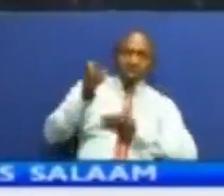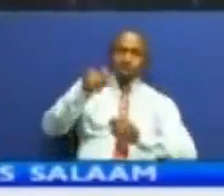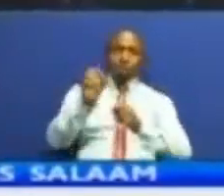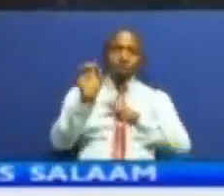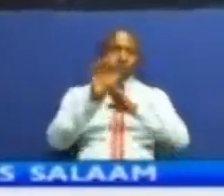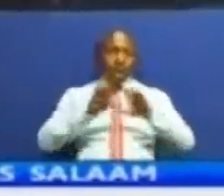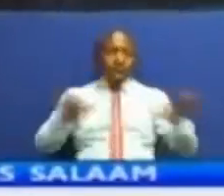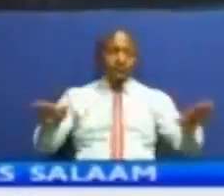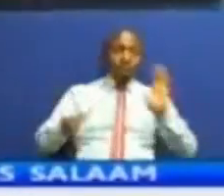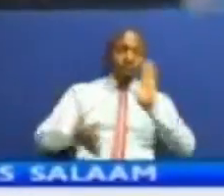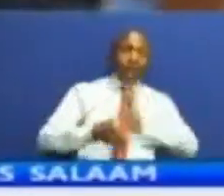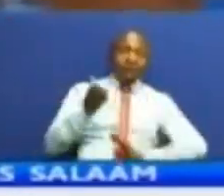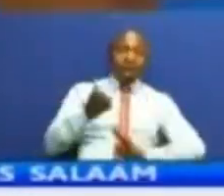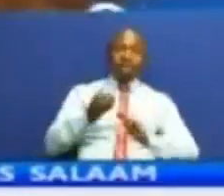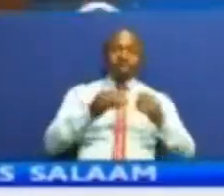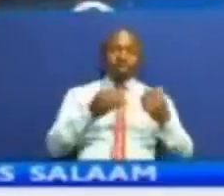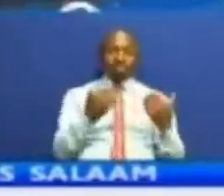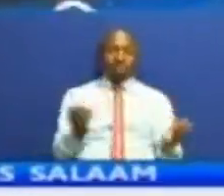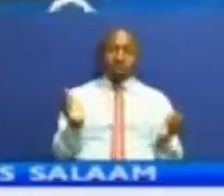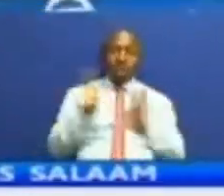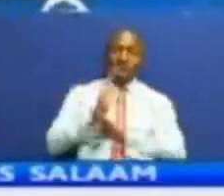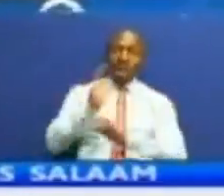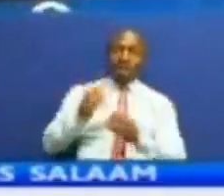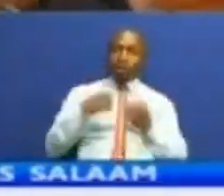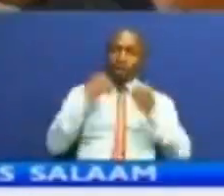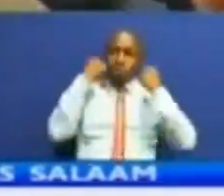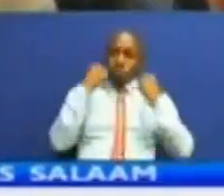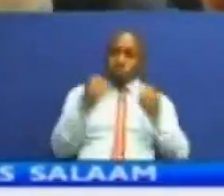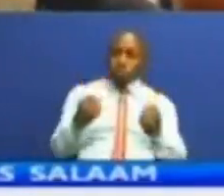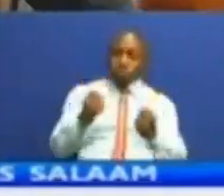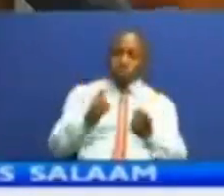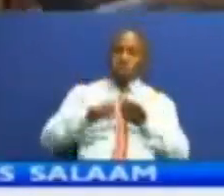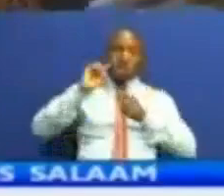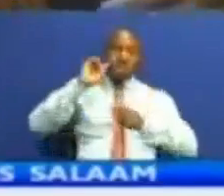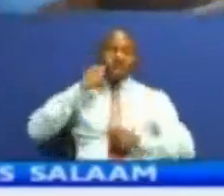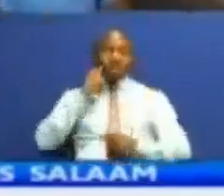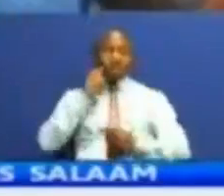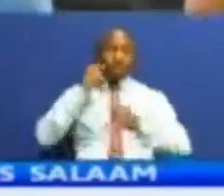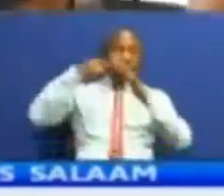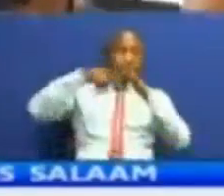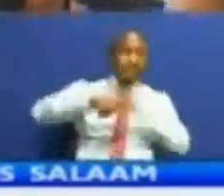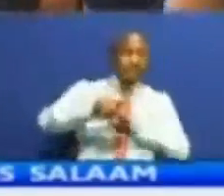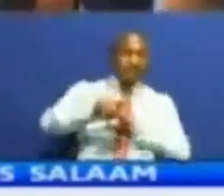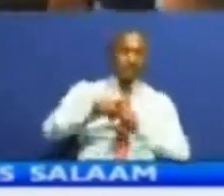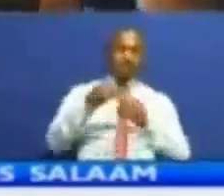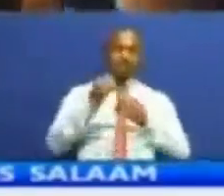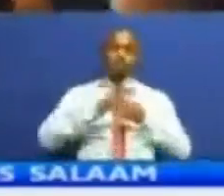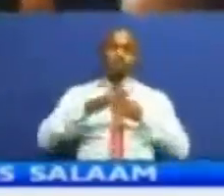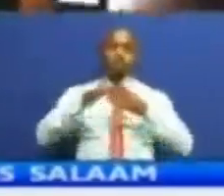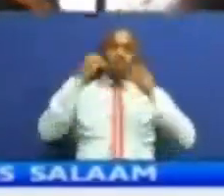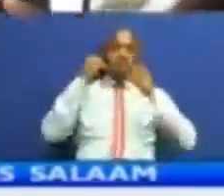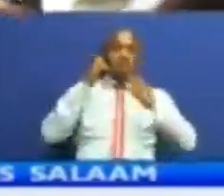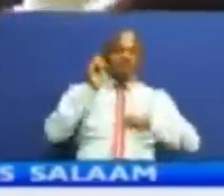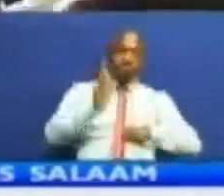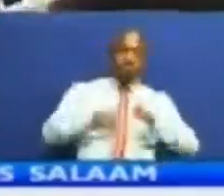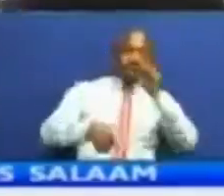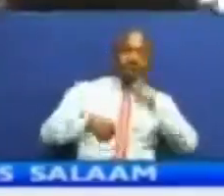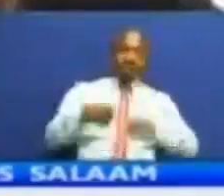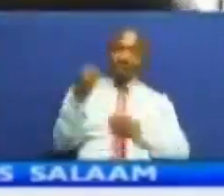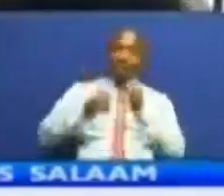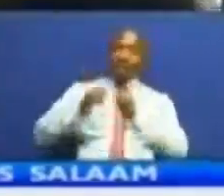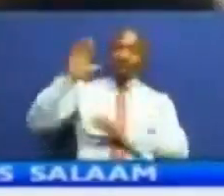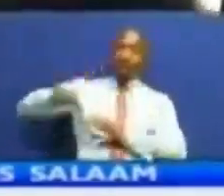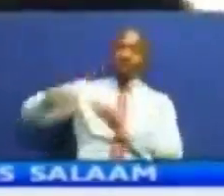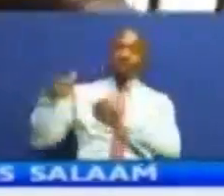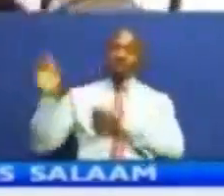usalama ukafunguliwa, na hali ilipozidi kuwa ngumu, jaribio la kuingia ndani kwa kutumia miguu na magari kuacha